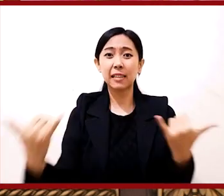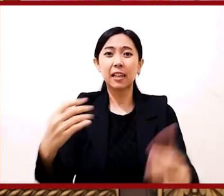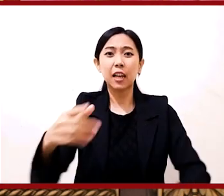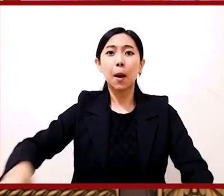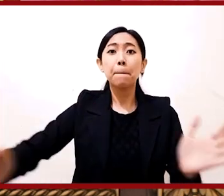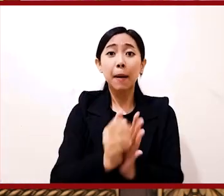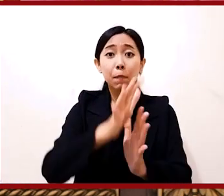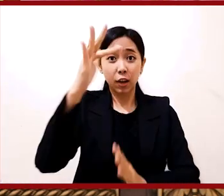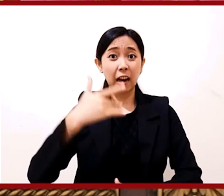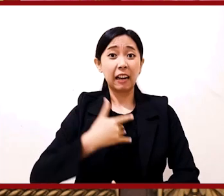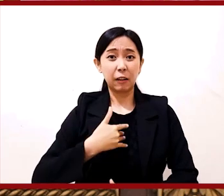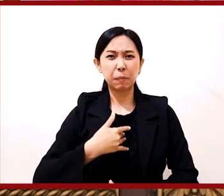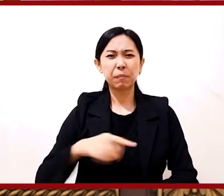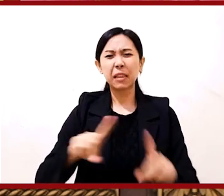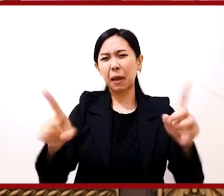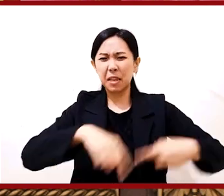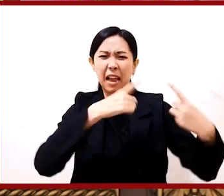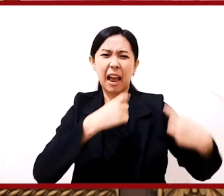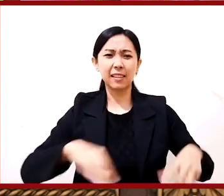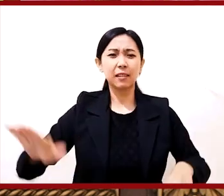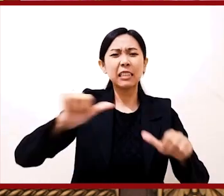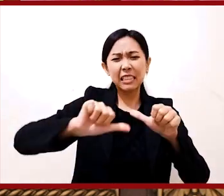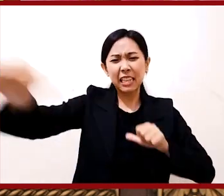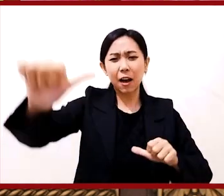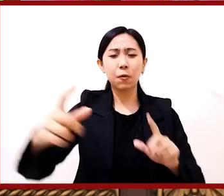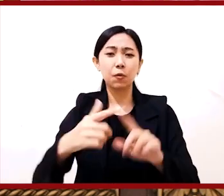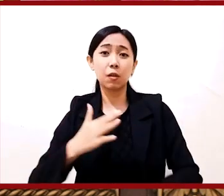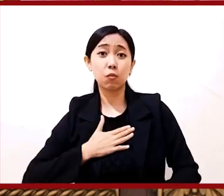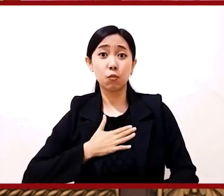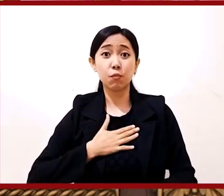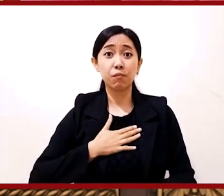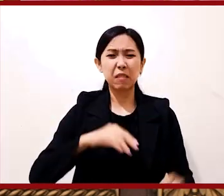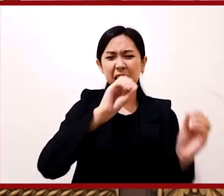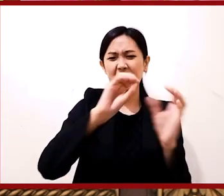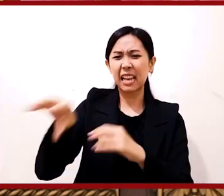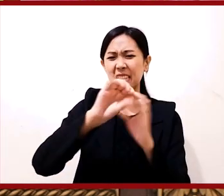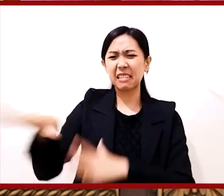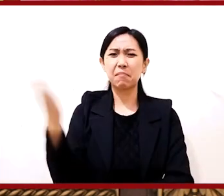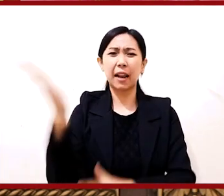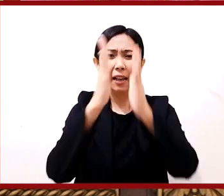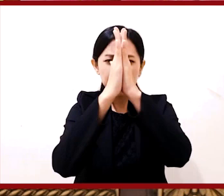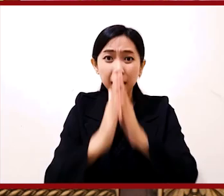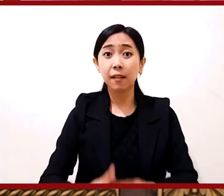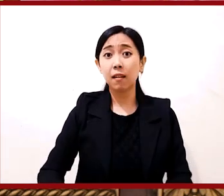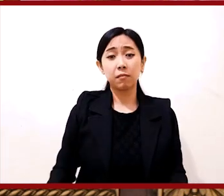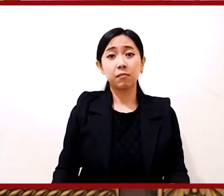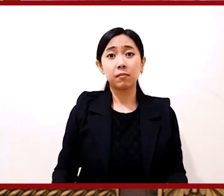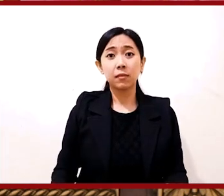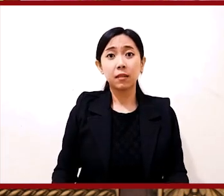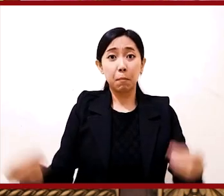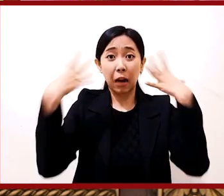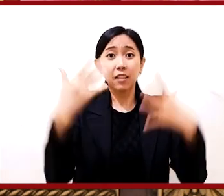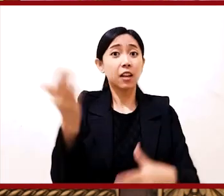memuliakan aku dengan bibirnya, padahal hatinya jauh daripadaku. Percuma mereka beribadah kepadaku,